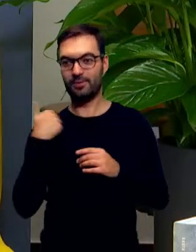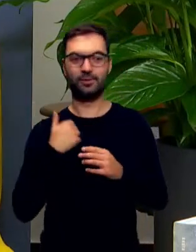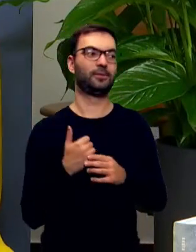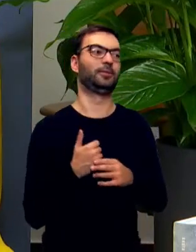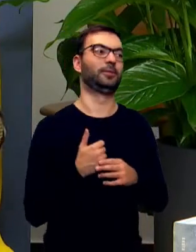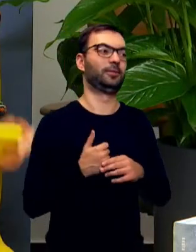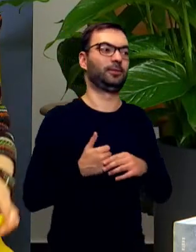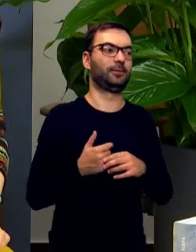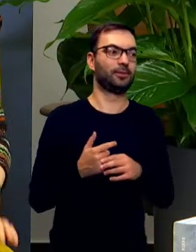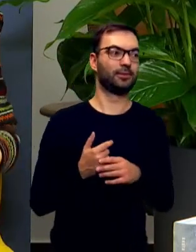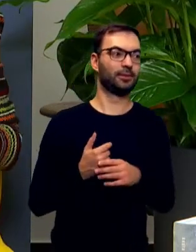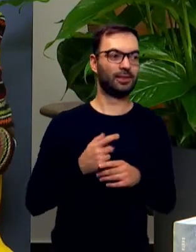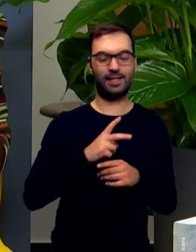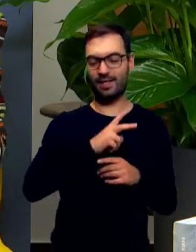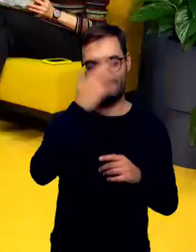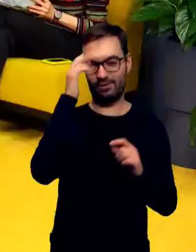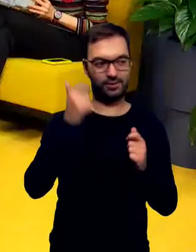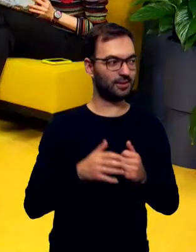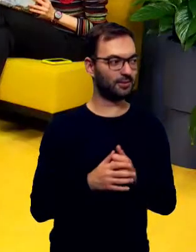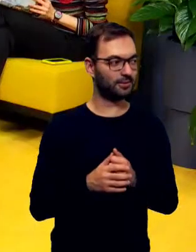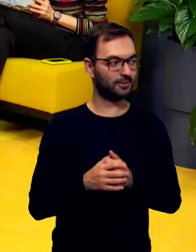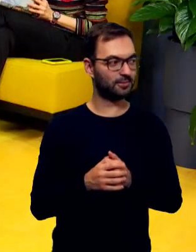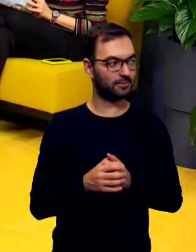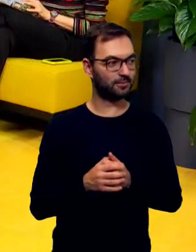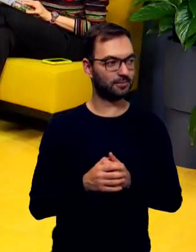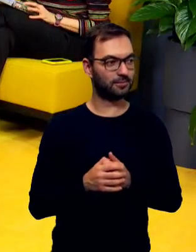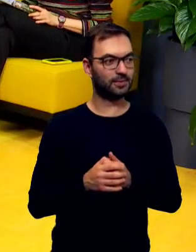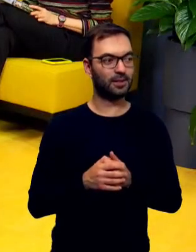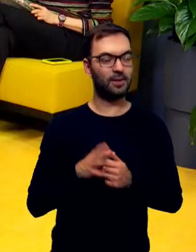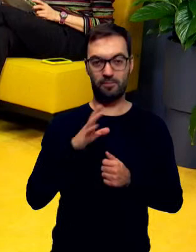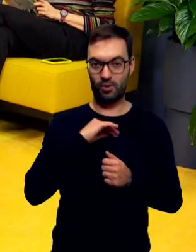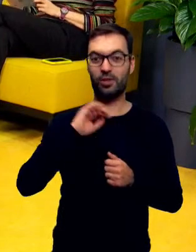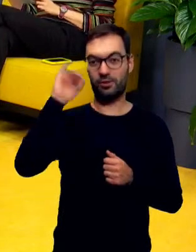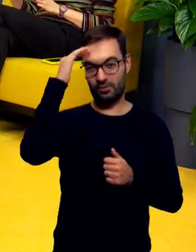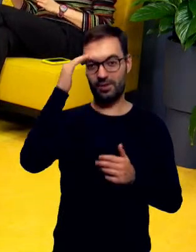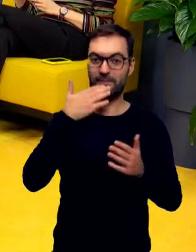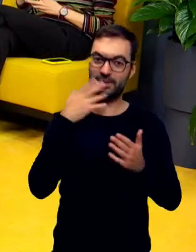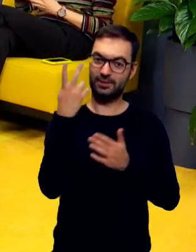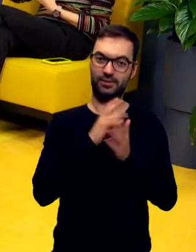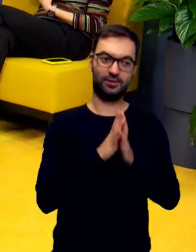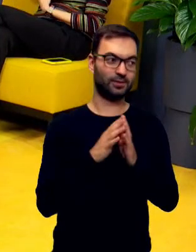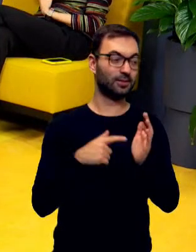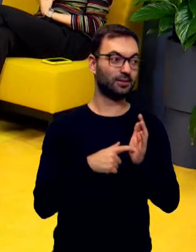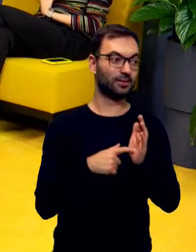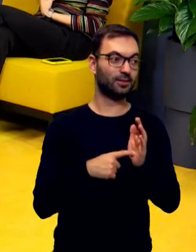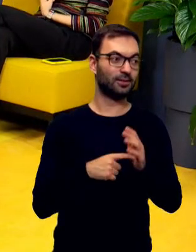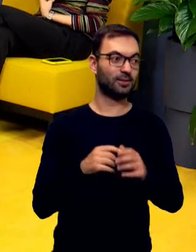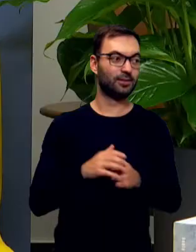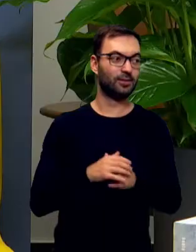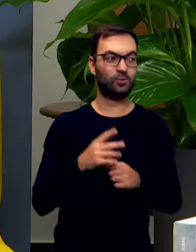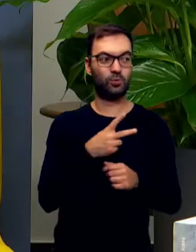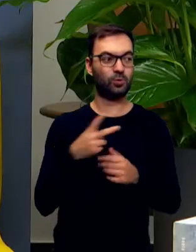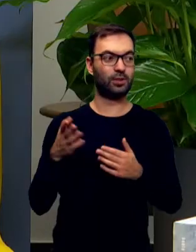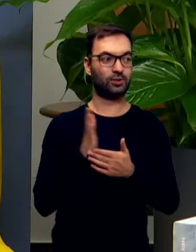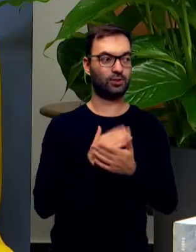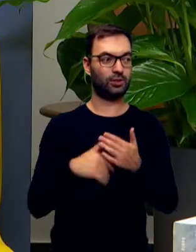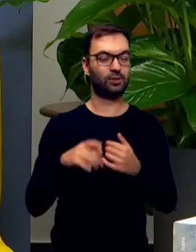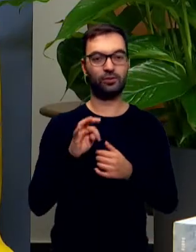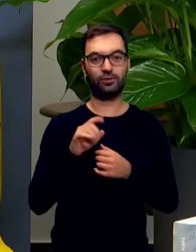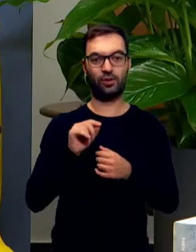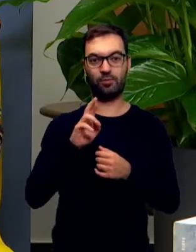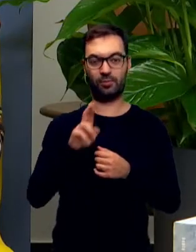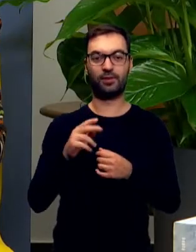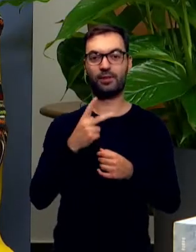sięgają Państwo po książkę. Tego nie wie nikt. Ale można się dowiedzieć, kiedy się przeczyta książkę. To jest druga część,